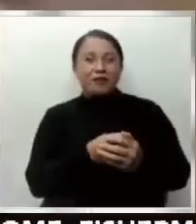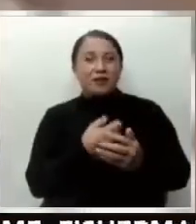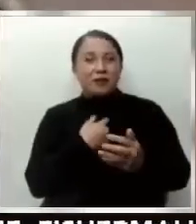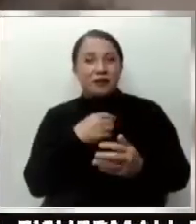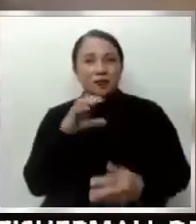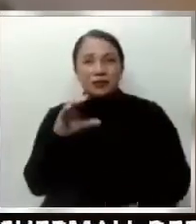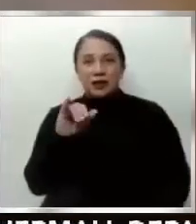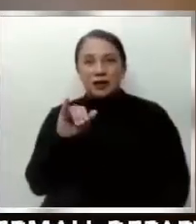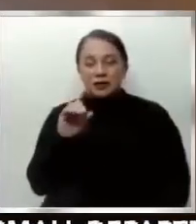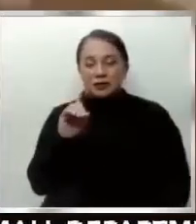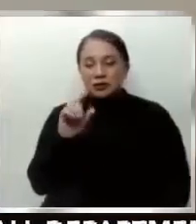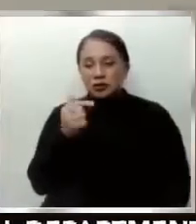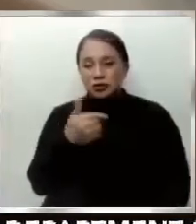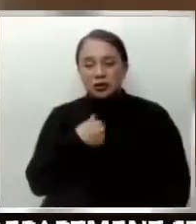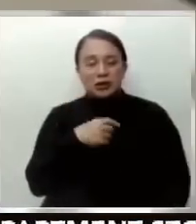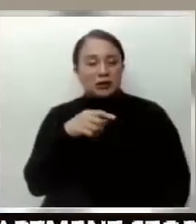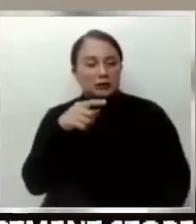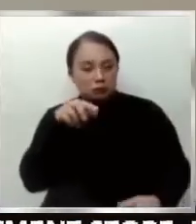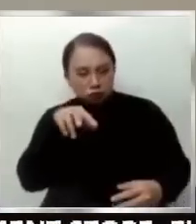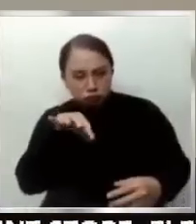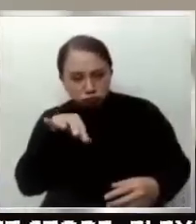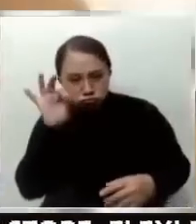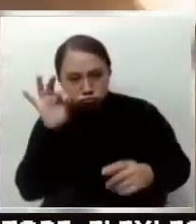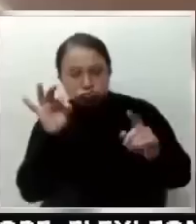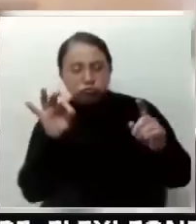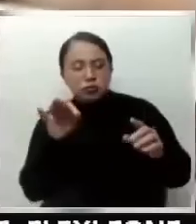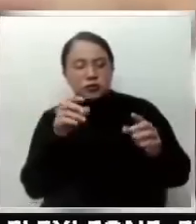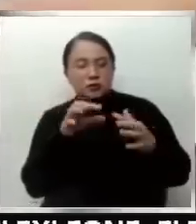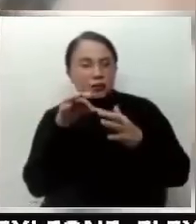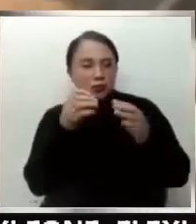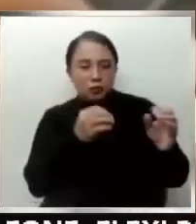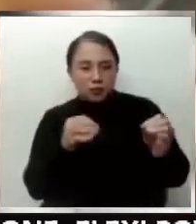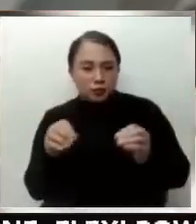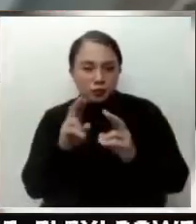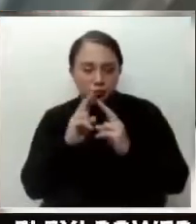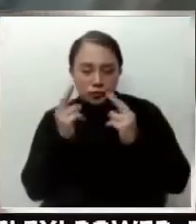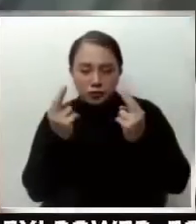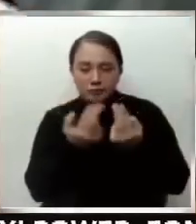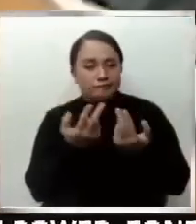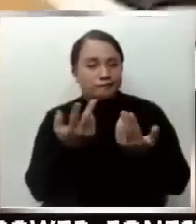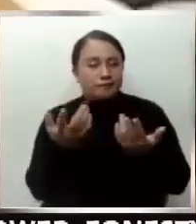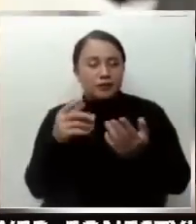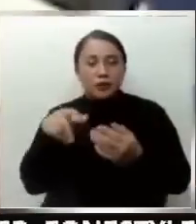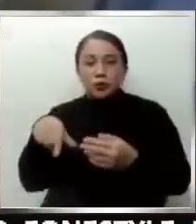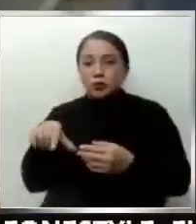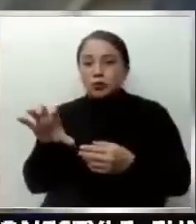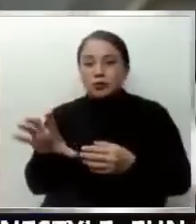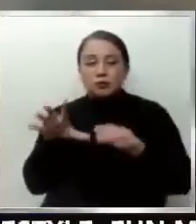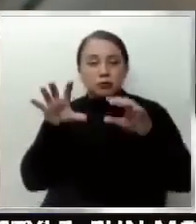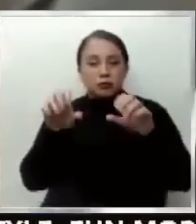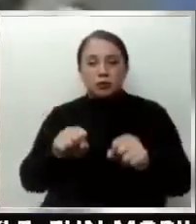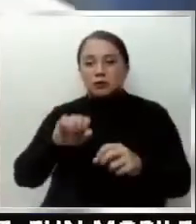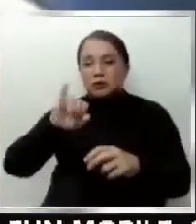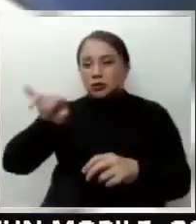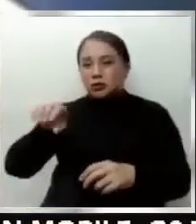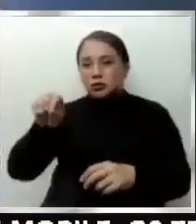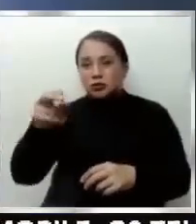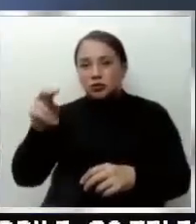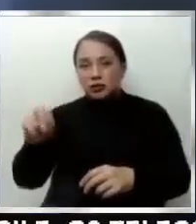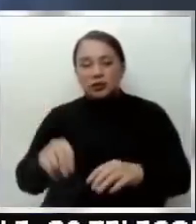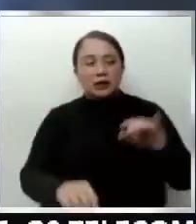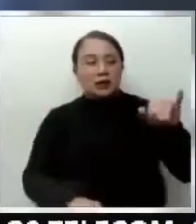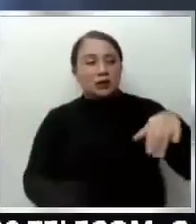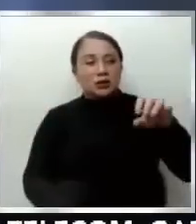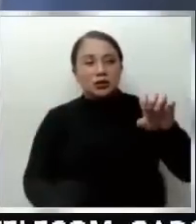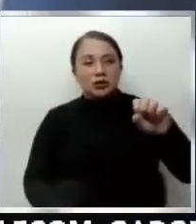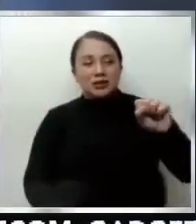and special operations unit sa isang restaurant sa Quezon City kapwa inaresto sina John Eric del Cruz at Jess argas sa